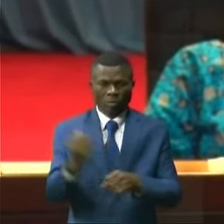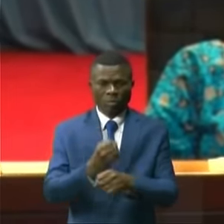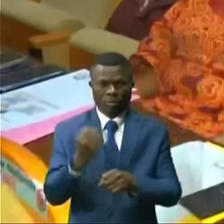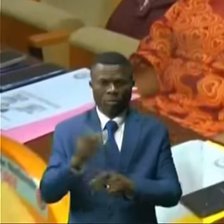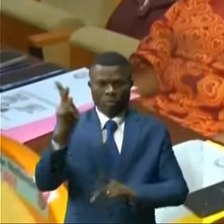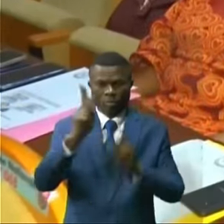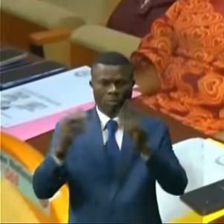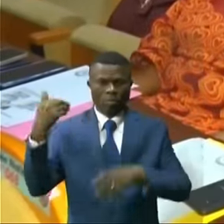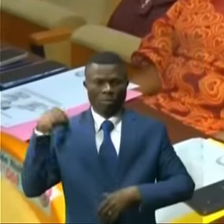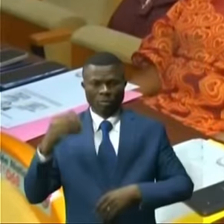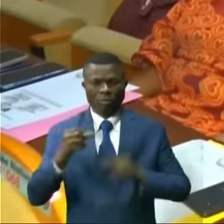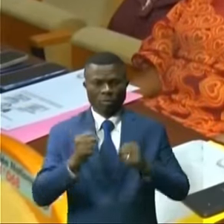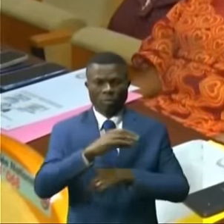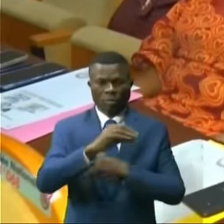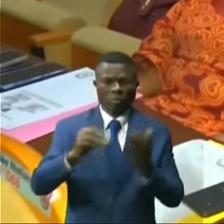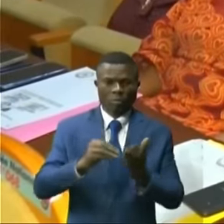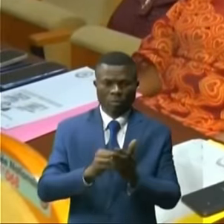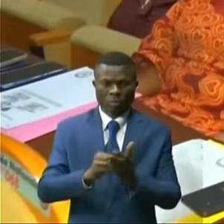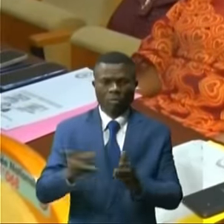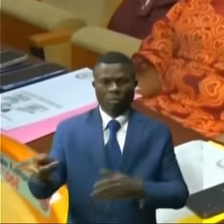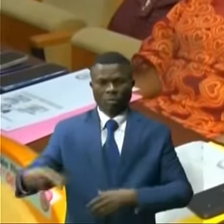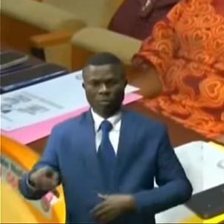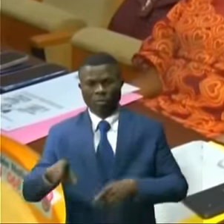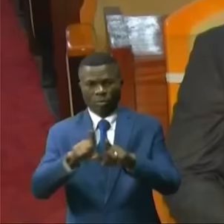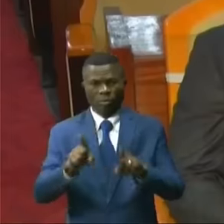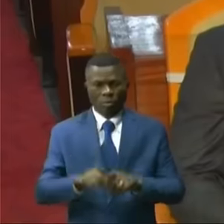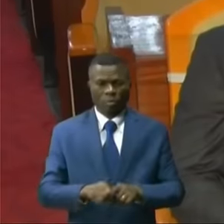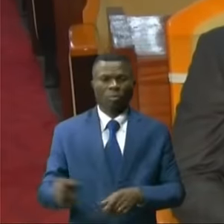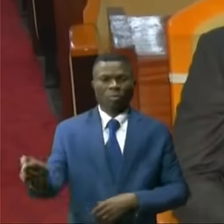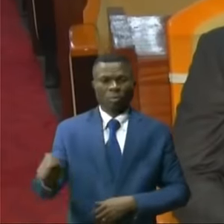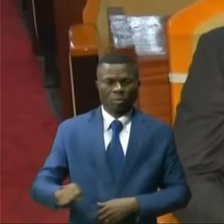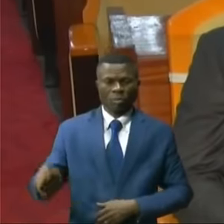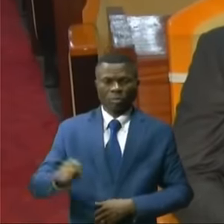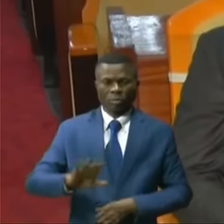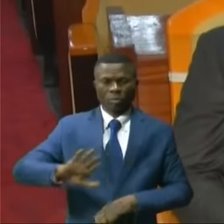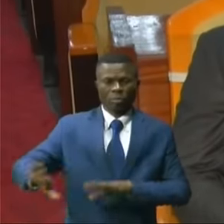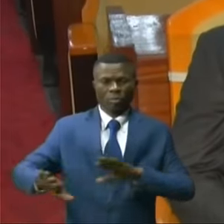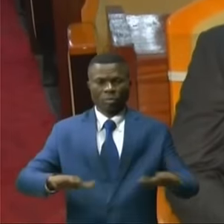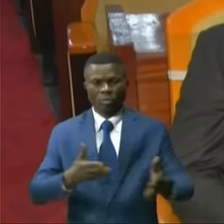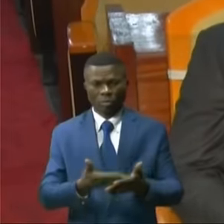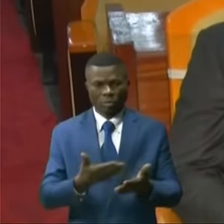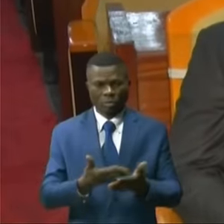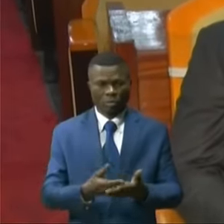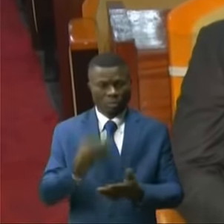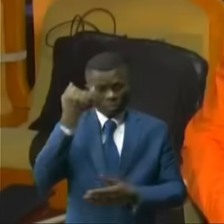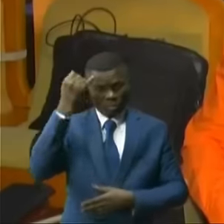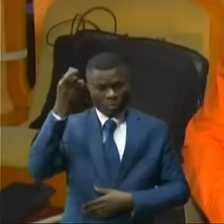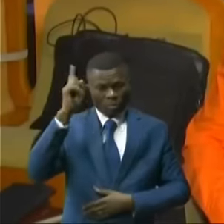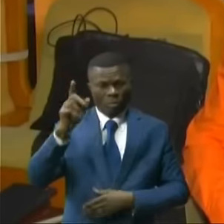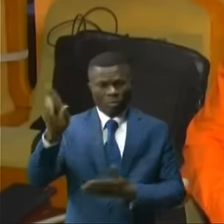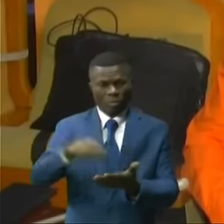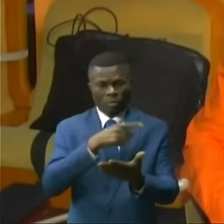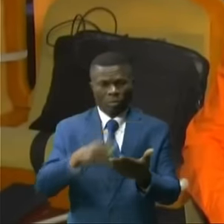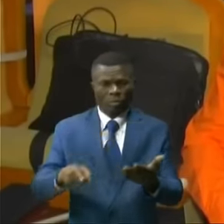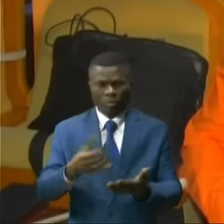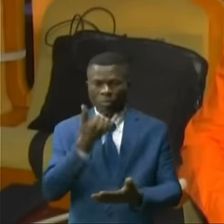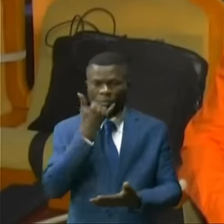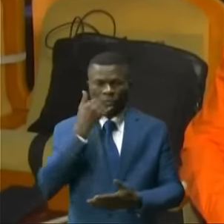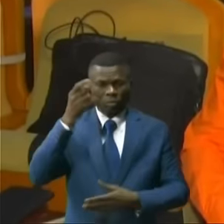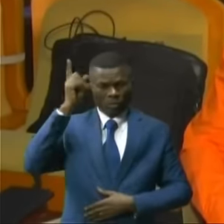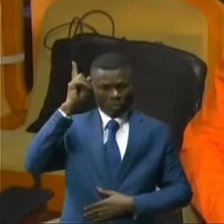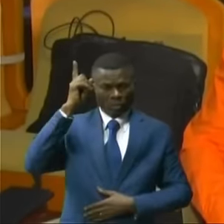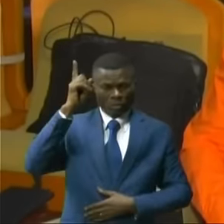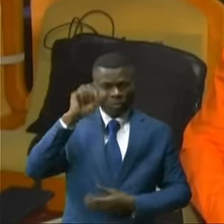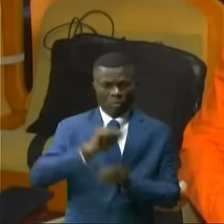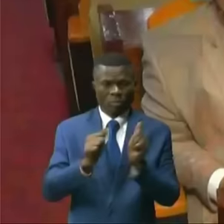publics du pouvoir central des provinces et des entités territoriales décentralisées qui vise à corriger les écueils décellés